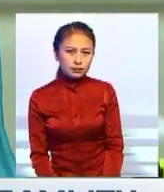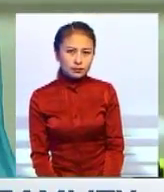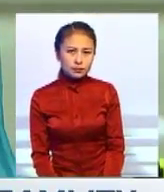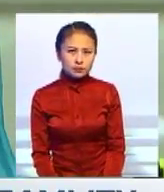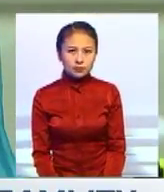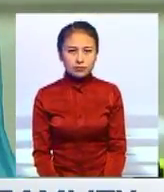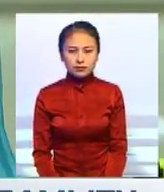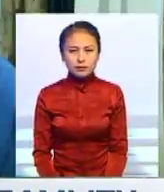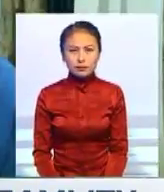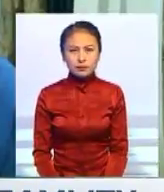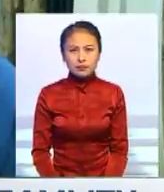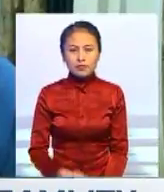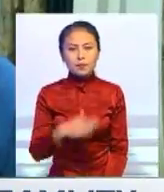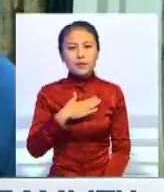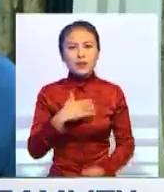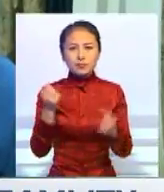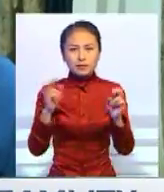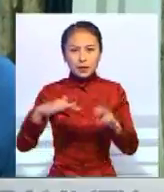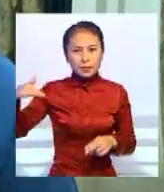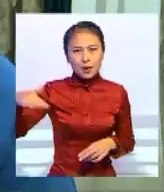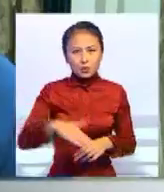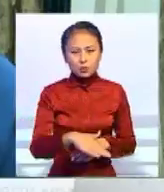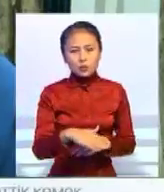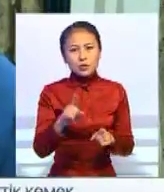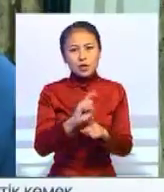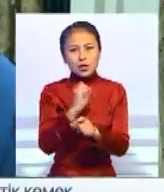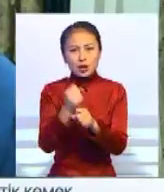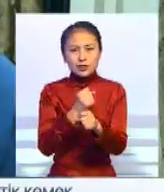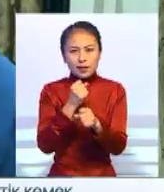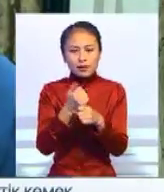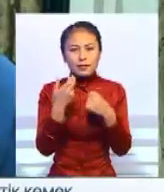Бізде пандустар жасалған осы мүмкіндігі шектеулі